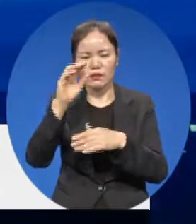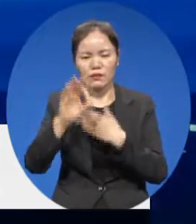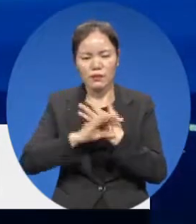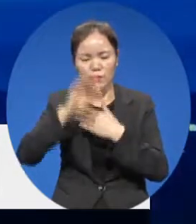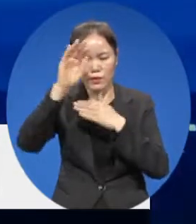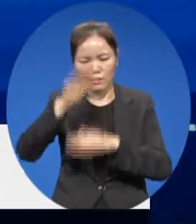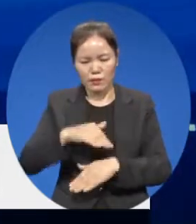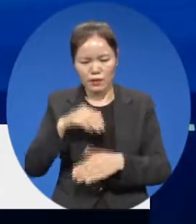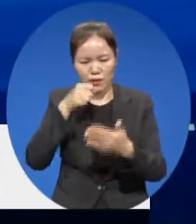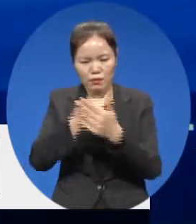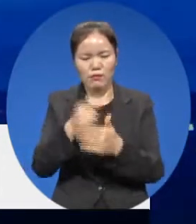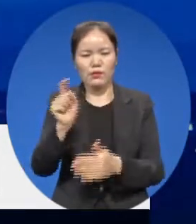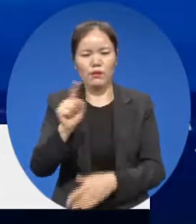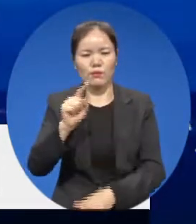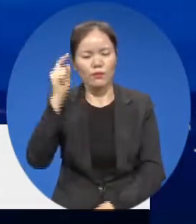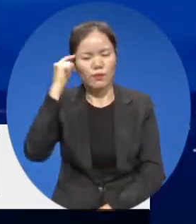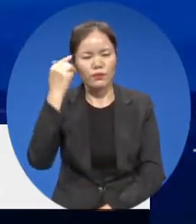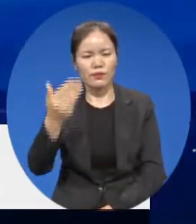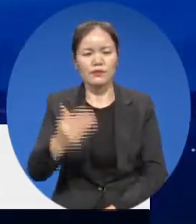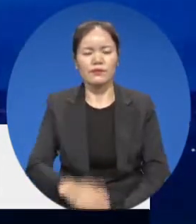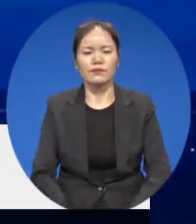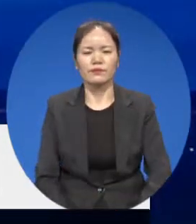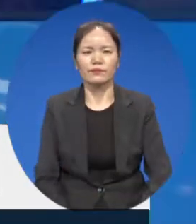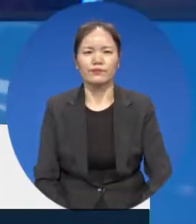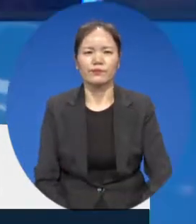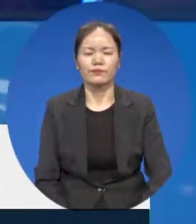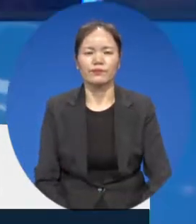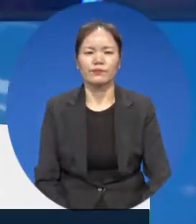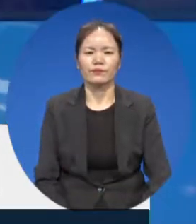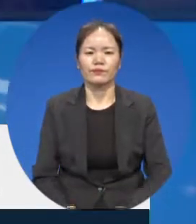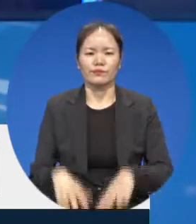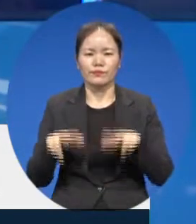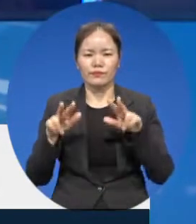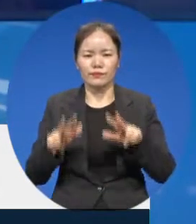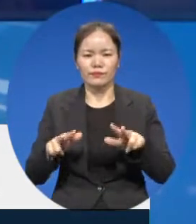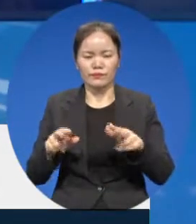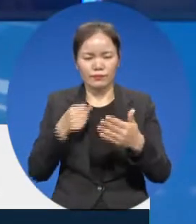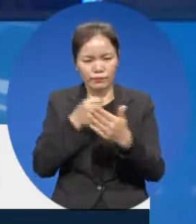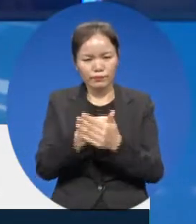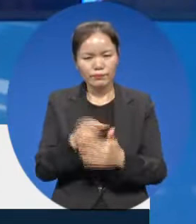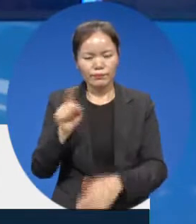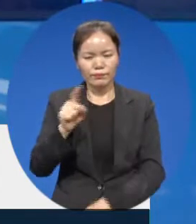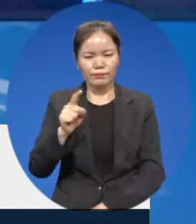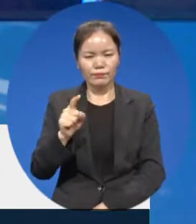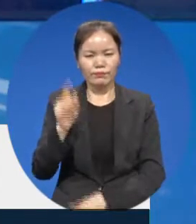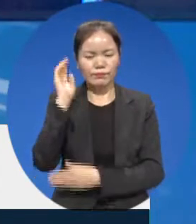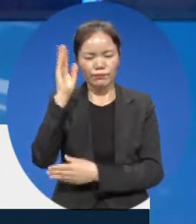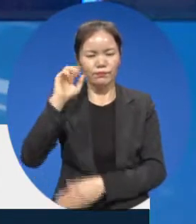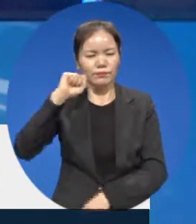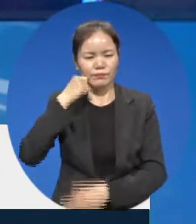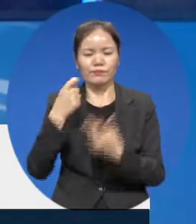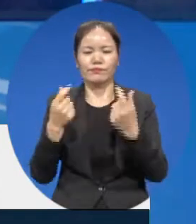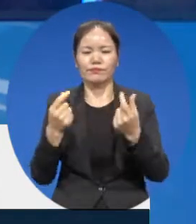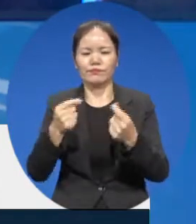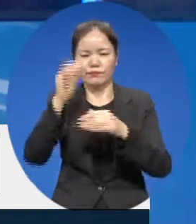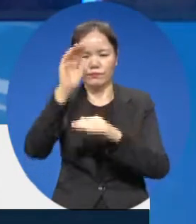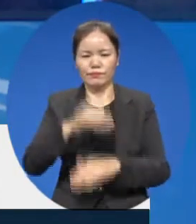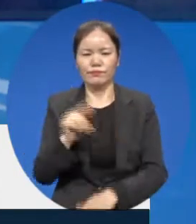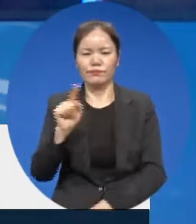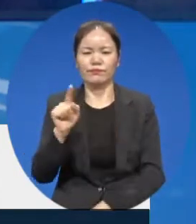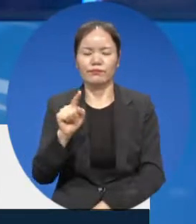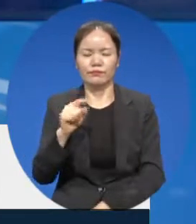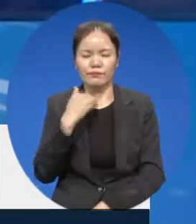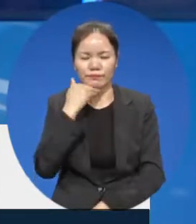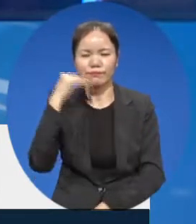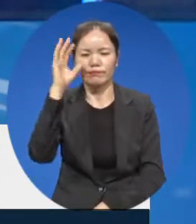결정을 하게 될 것이라고 교수님께 싶으십니까 뭐 지금 제가 어떤 어떻게 결정이 날 거다 고 예측하기 좀 어려울 거 같구요 이제 내용이 어떻게 될 지를 두고